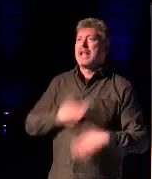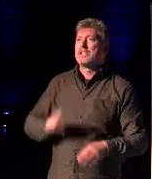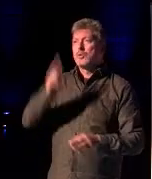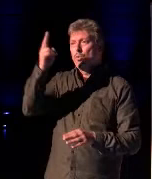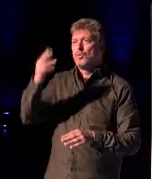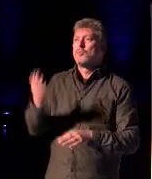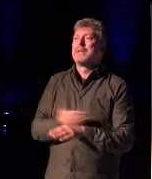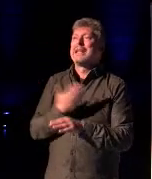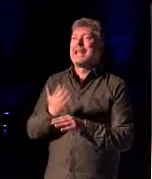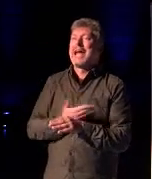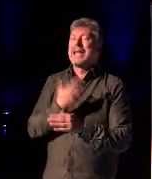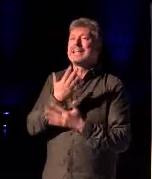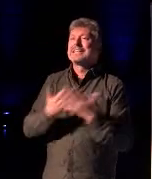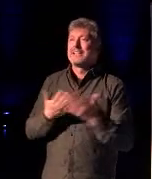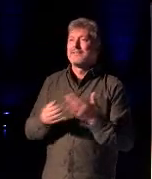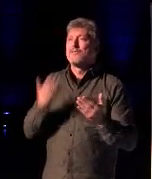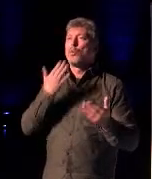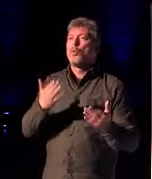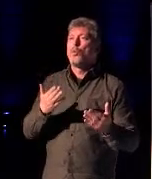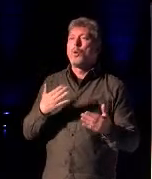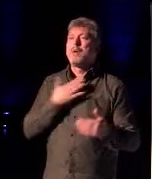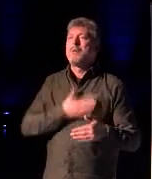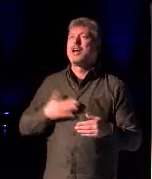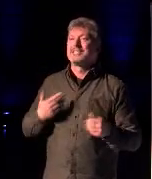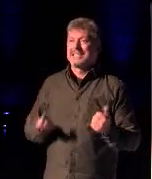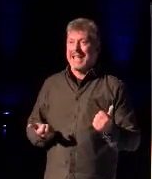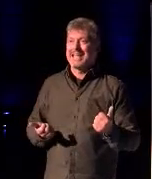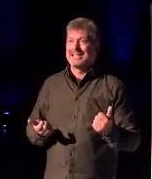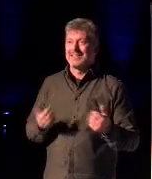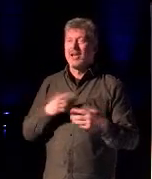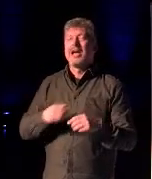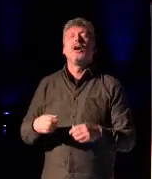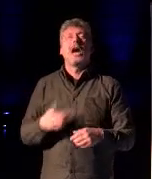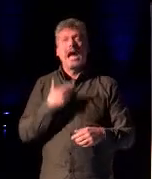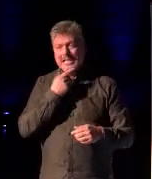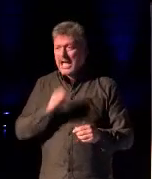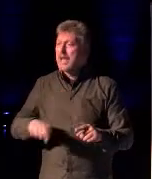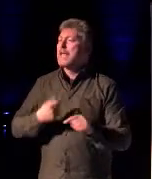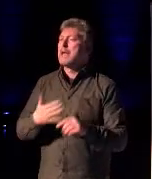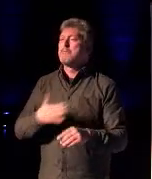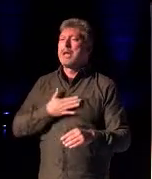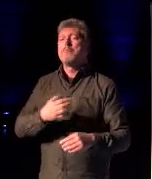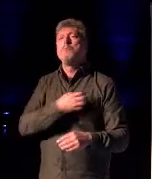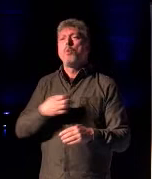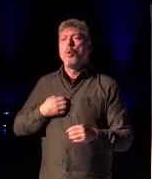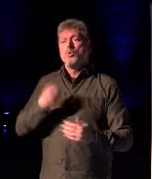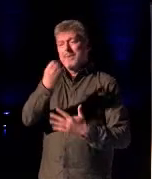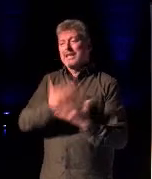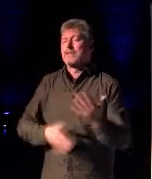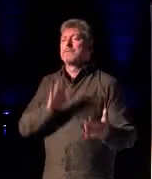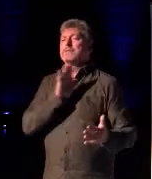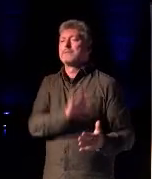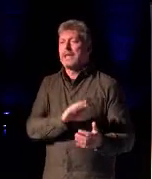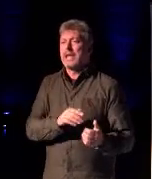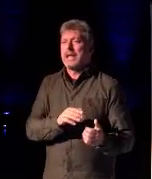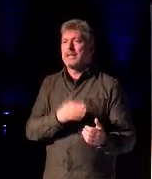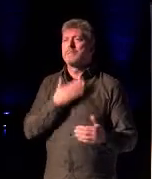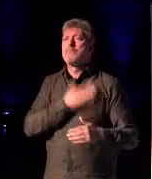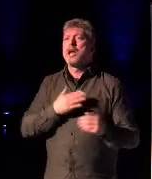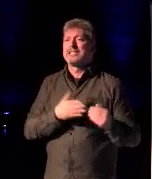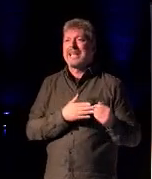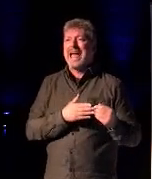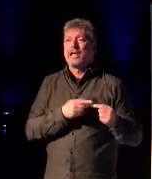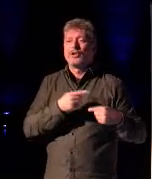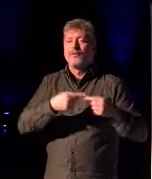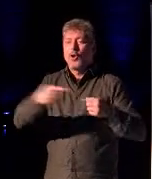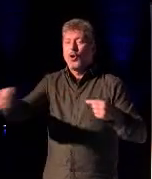læringsnettverk for gode pasientforløp. Jeg kjenner igjen min mors beskrivelse av sitt pasientforløp i en kommune på